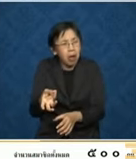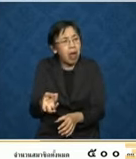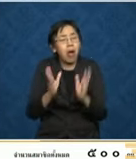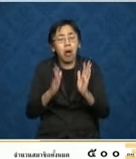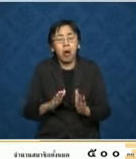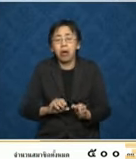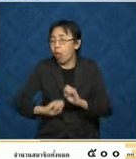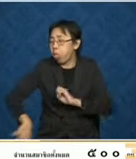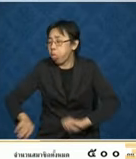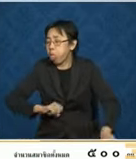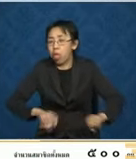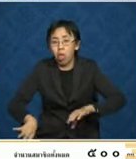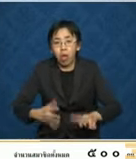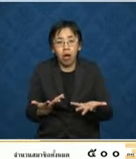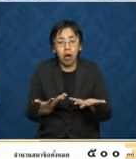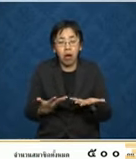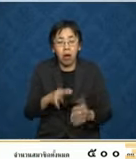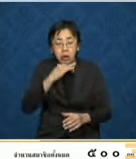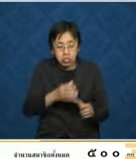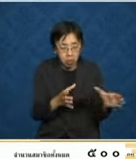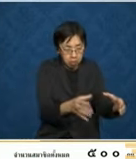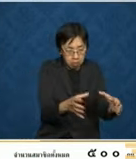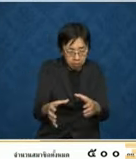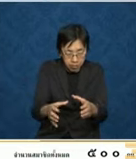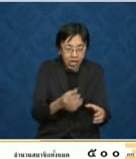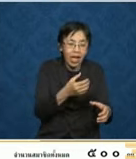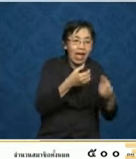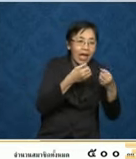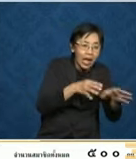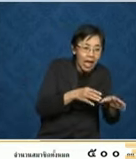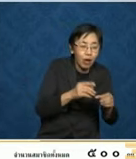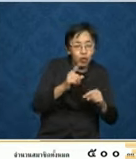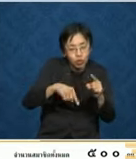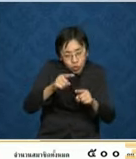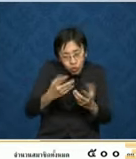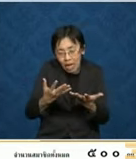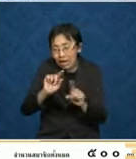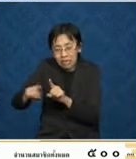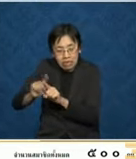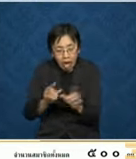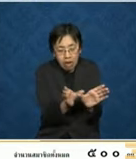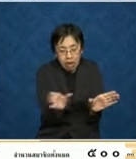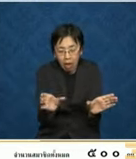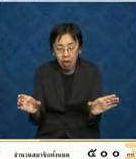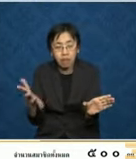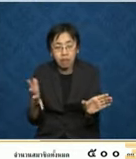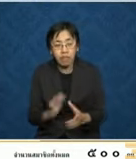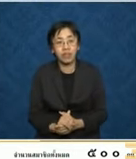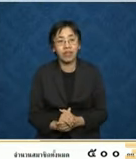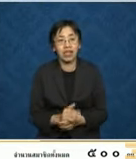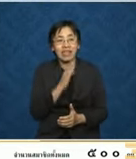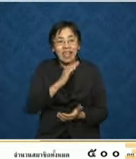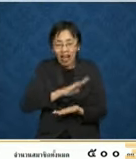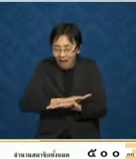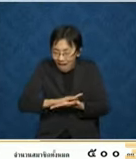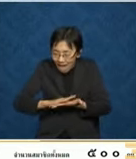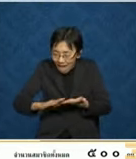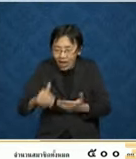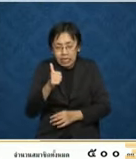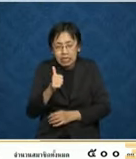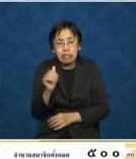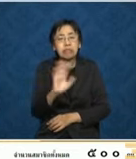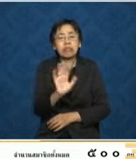และที่สำคัญคือไม่มีการคัดแยกขยะครับเมื่อสิ้นสุดงานครับท่านประธานสิ่งที่หลงเหลือไว้ครับแทนที่จะเป็นความประทับใจกับก